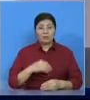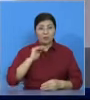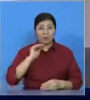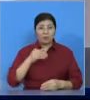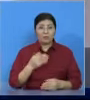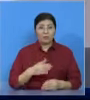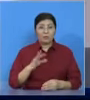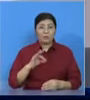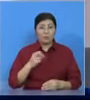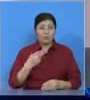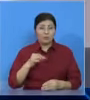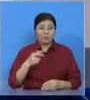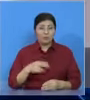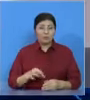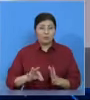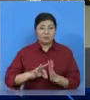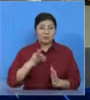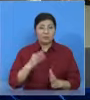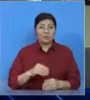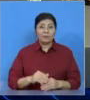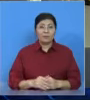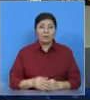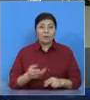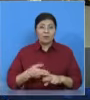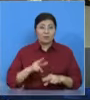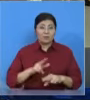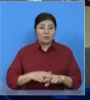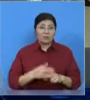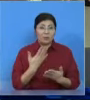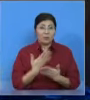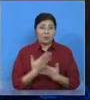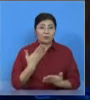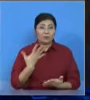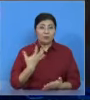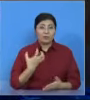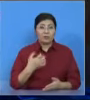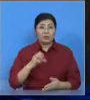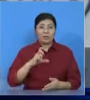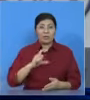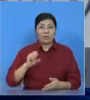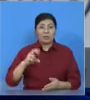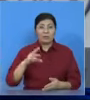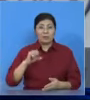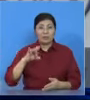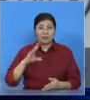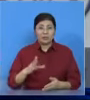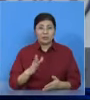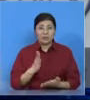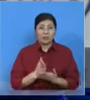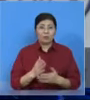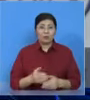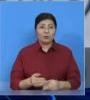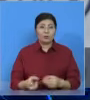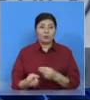побороться за шанс выиграть медаль выбранной профессии. Оценивать конкурсантов будет порядка 500 экспертов. Приехали к нам